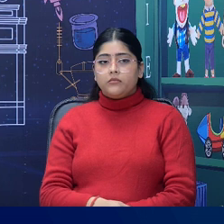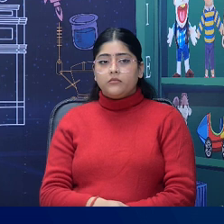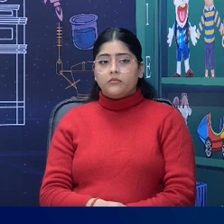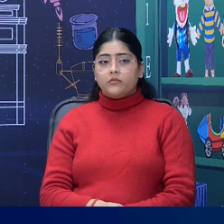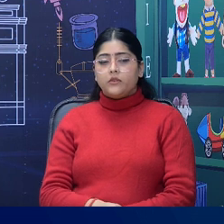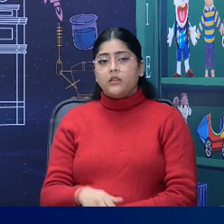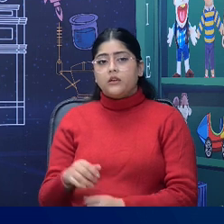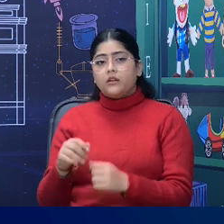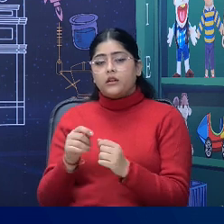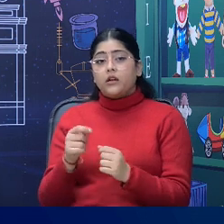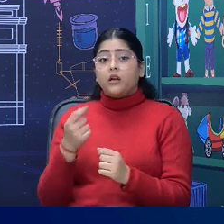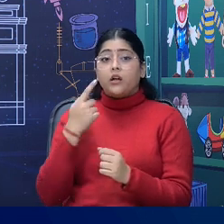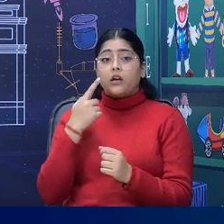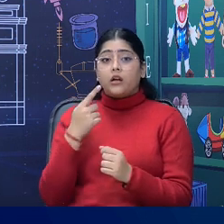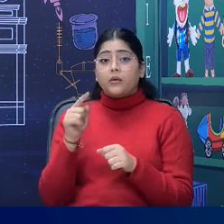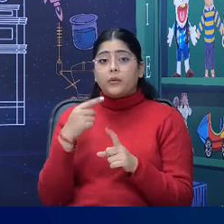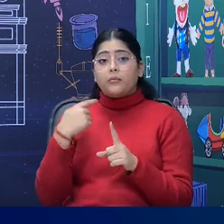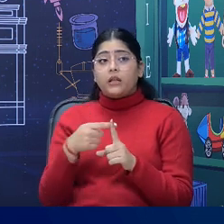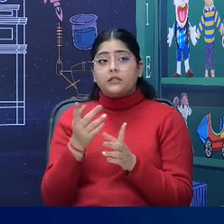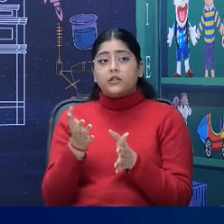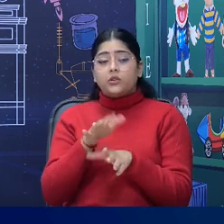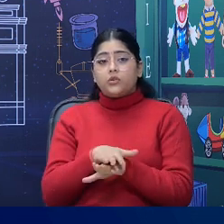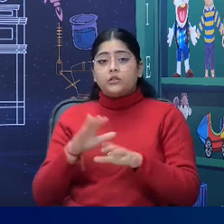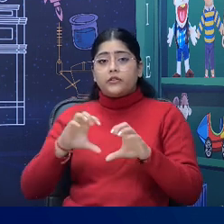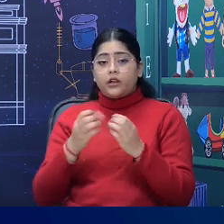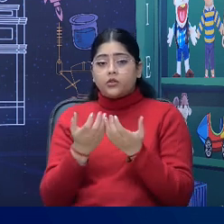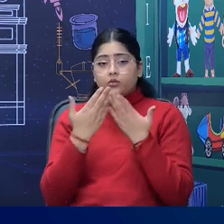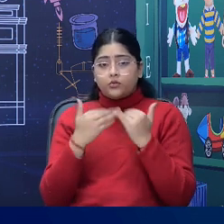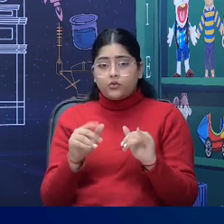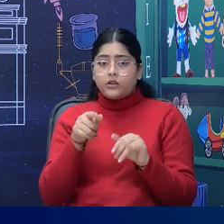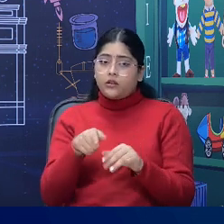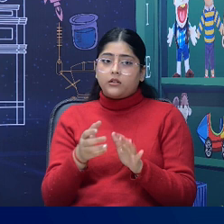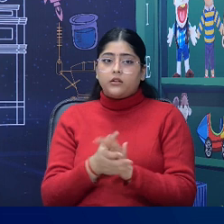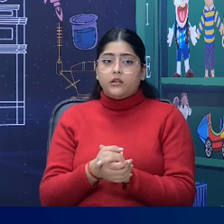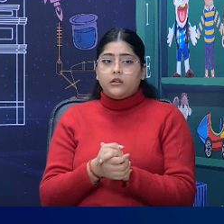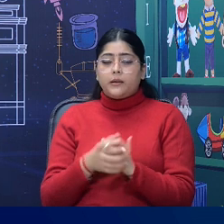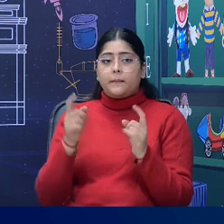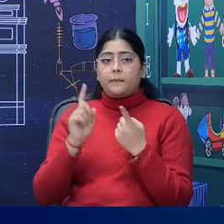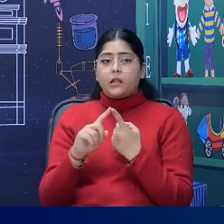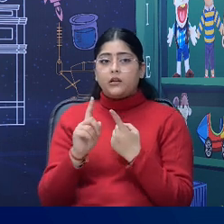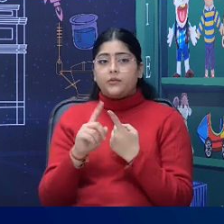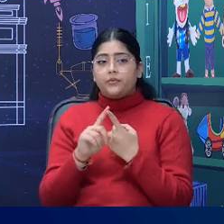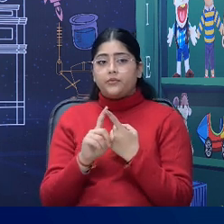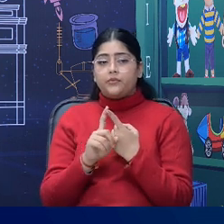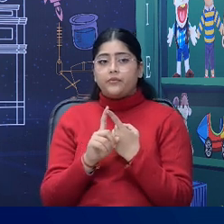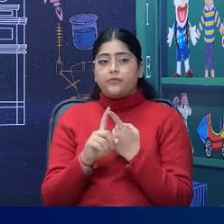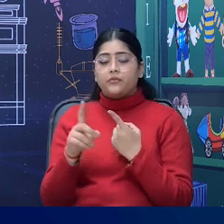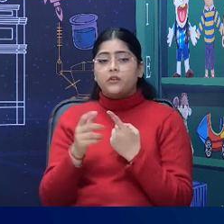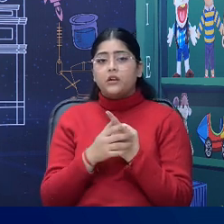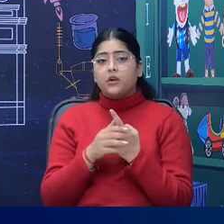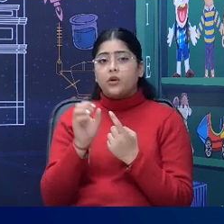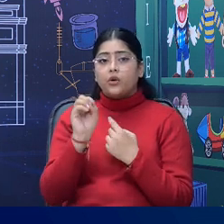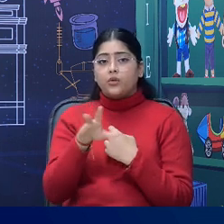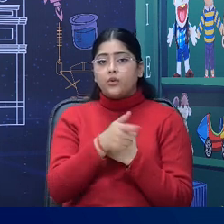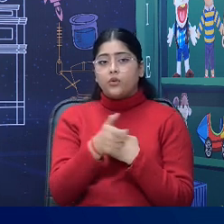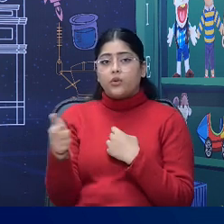हमारे विशेष छात्रों के लिए संशोधित गृह कार्य भी है जी पहला प्रश्न है टॉर्च बेचने वाला पाठ किस विधा की रचना है